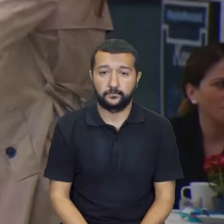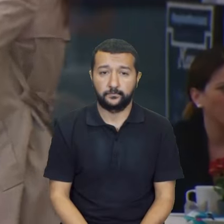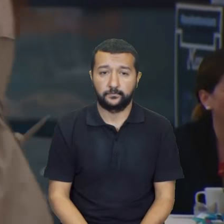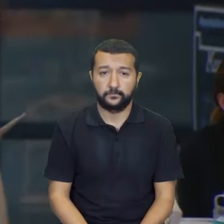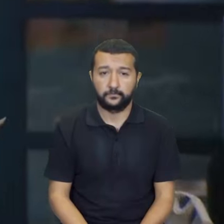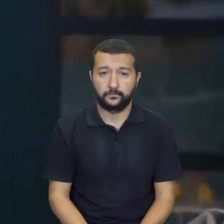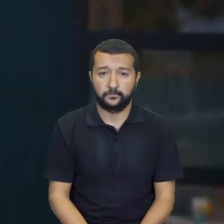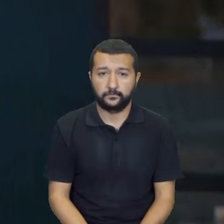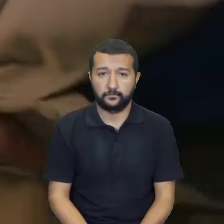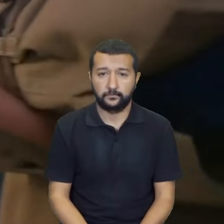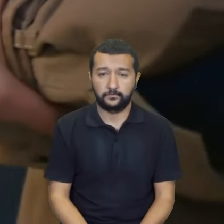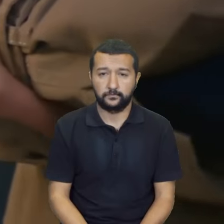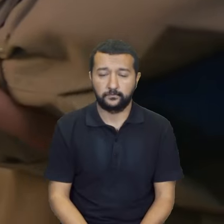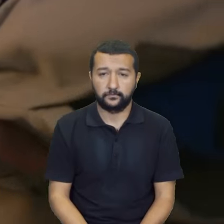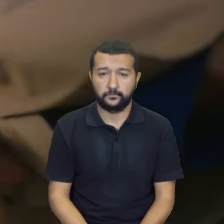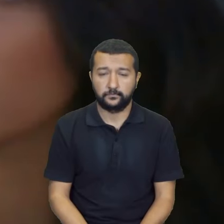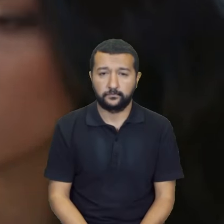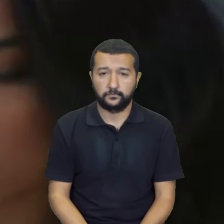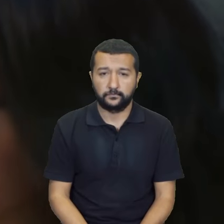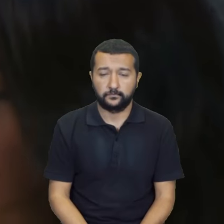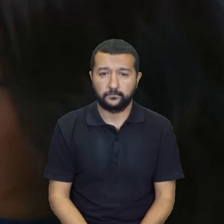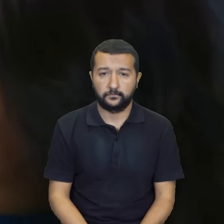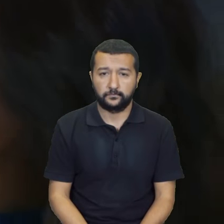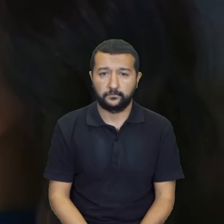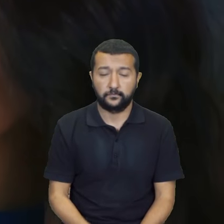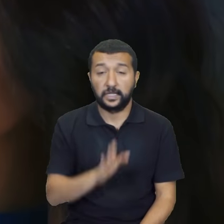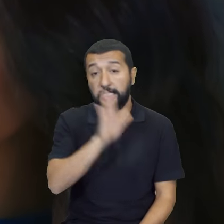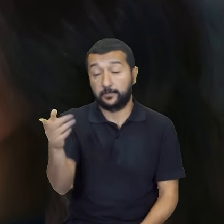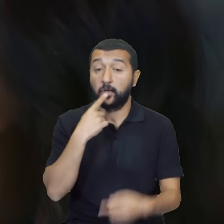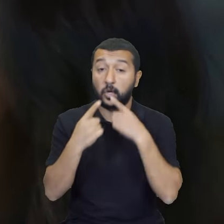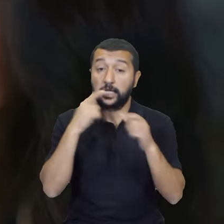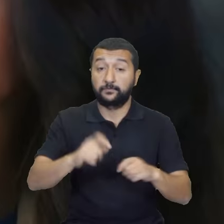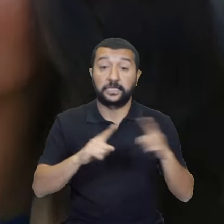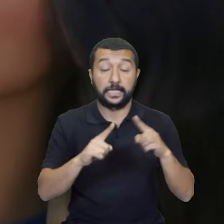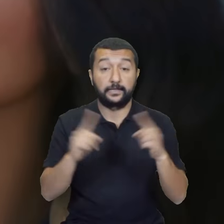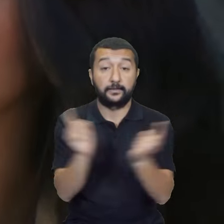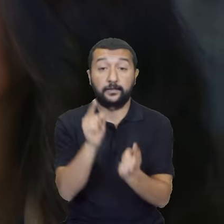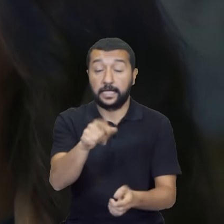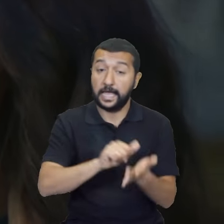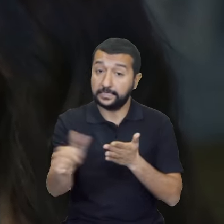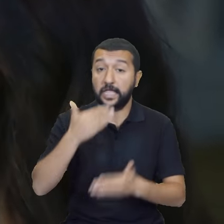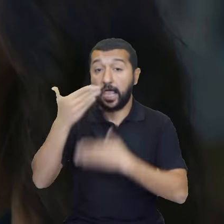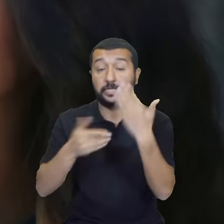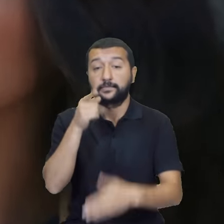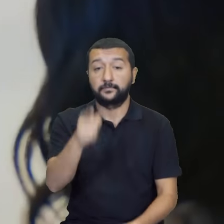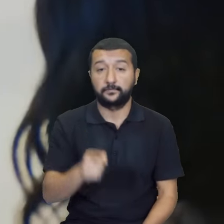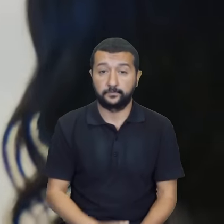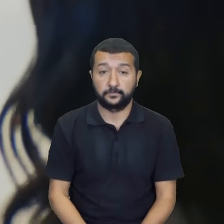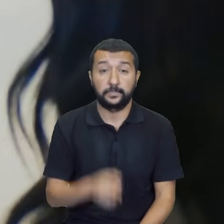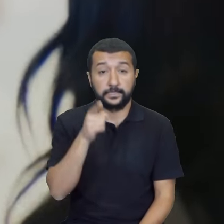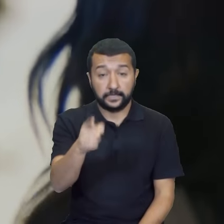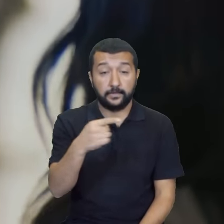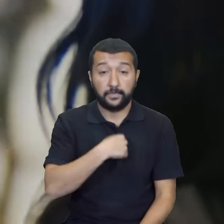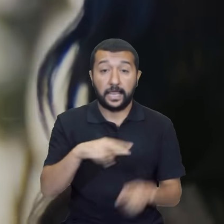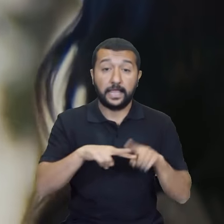Telefonu çantasına kaldırıp kalktı. Itır ayakta tuttu. Gidip konuşacaksın Tarık'la. Her şeyi anlatacaksın.